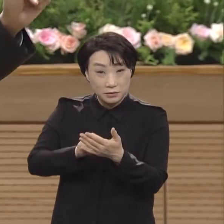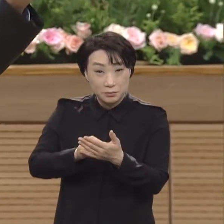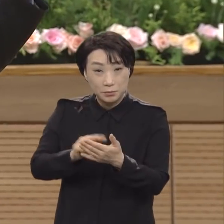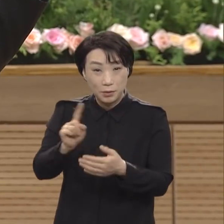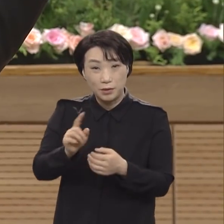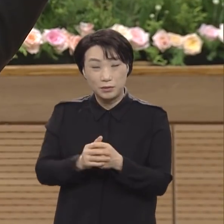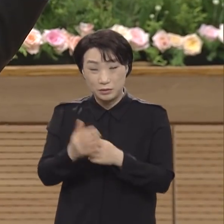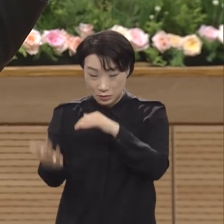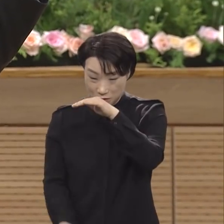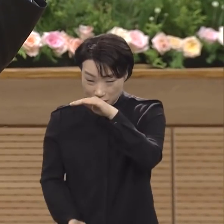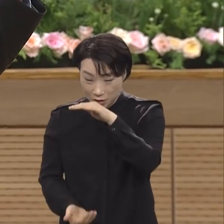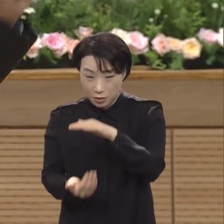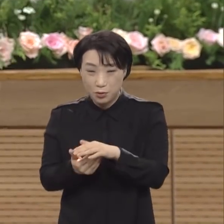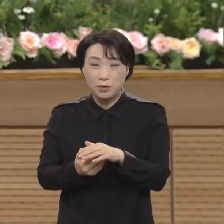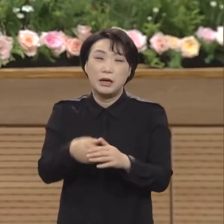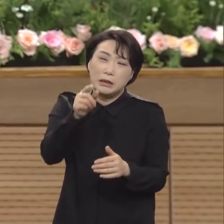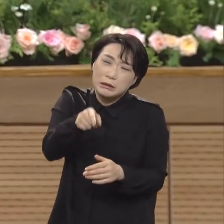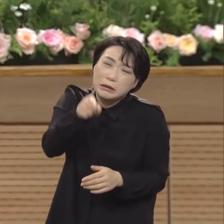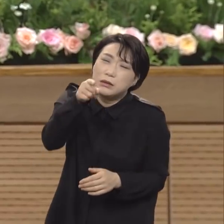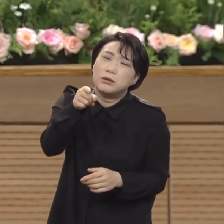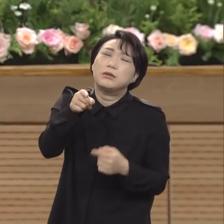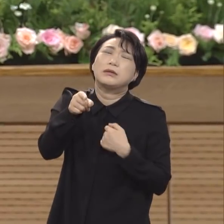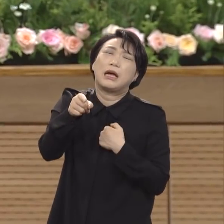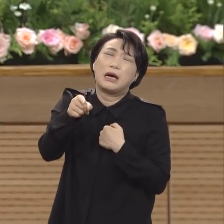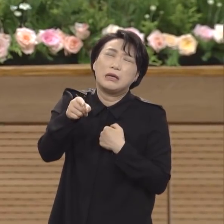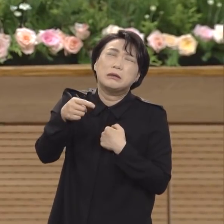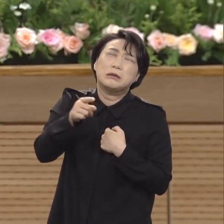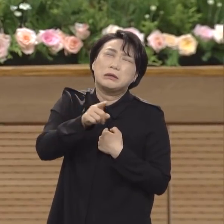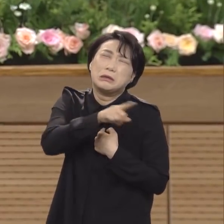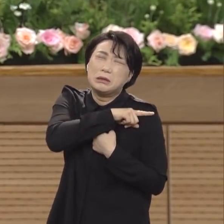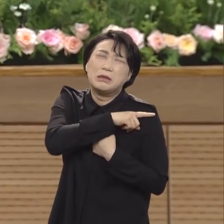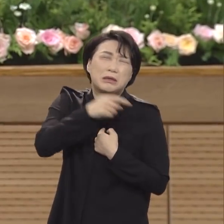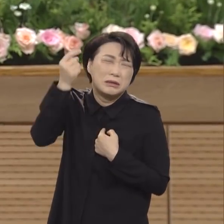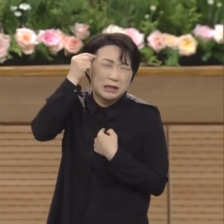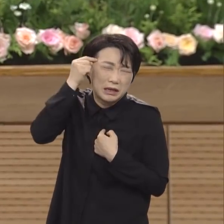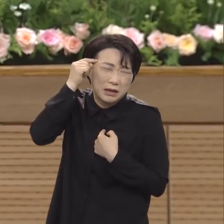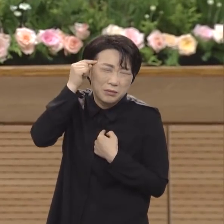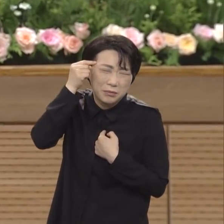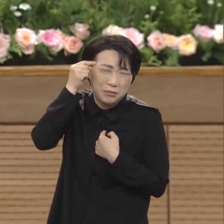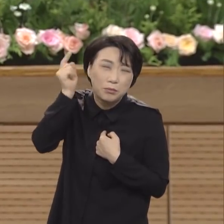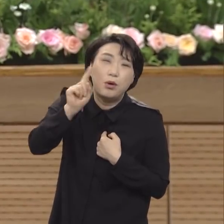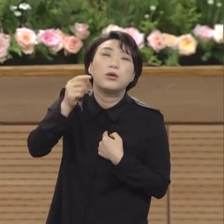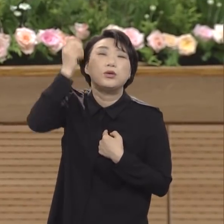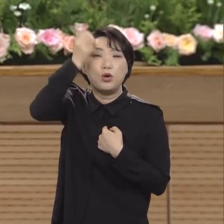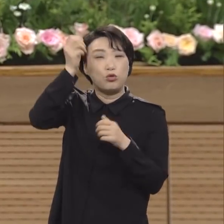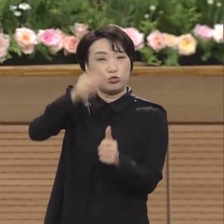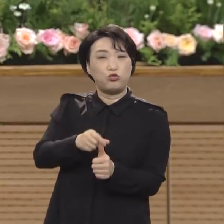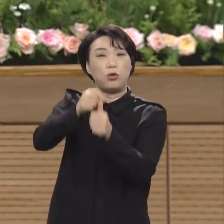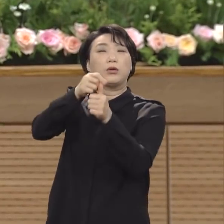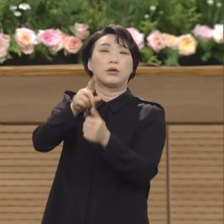속에 최고의 제1호에 해야 될 일은 영혼 구령이다.